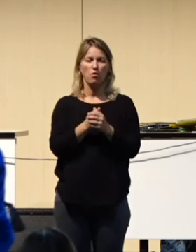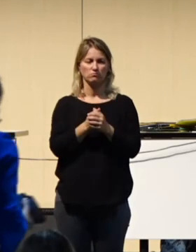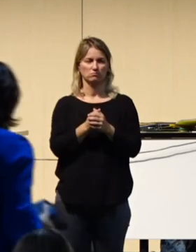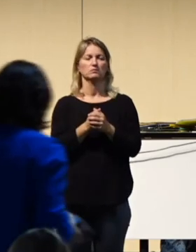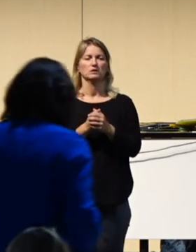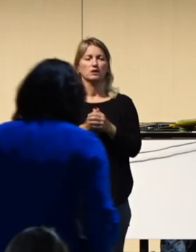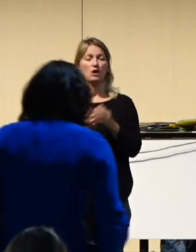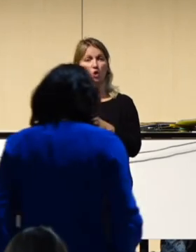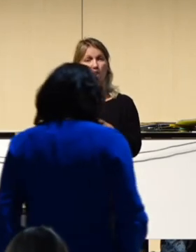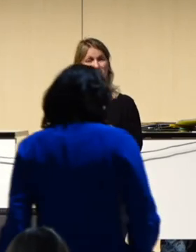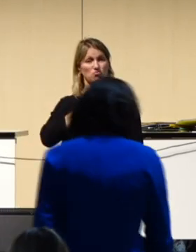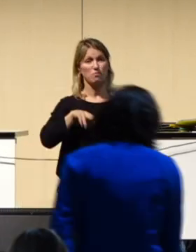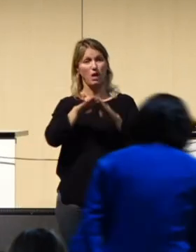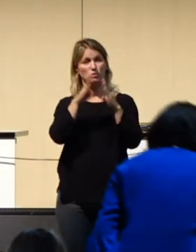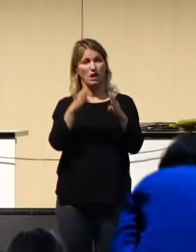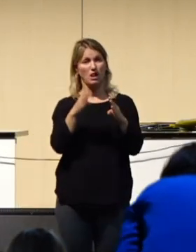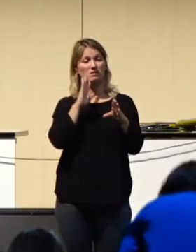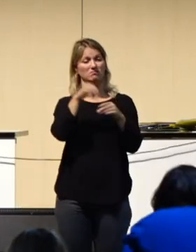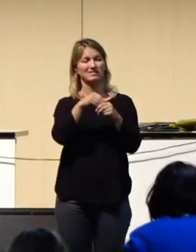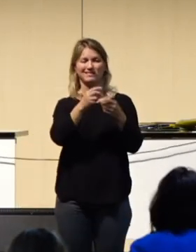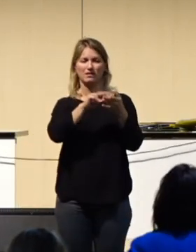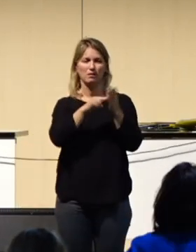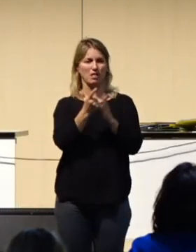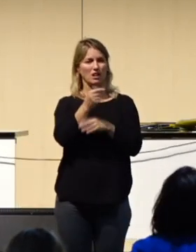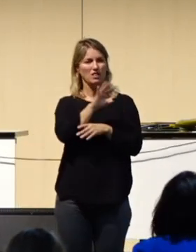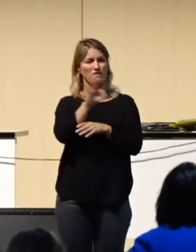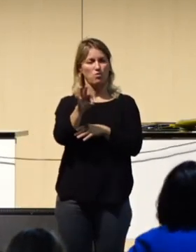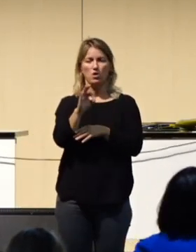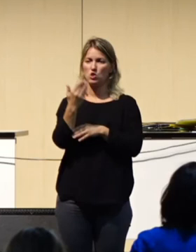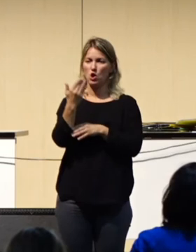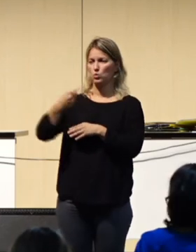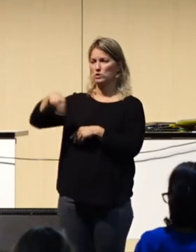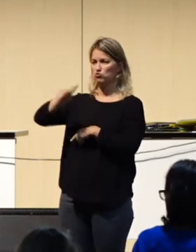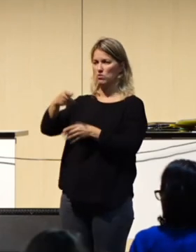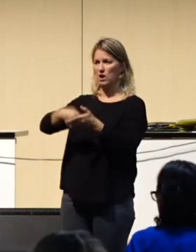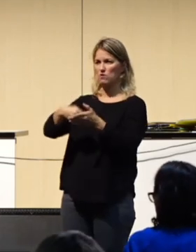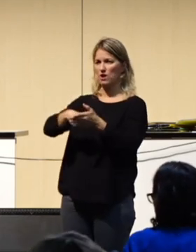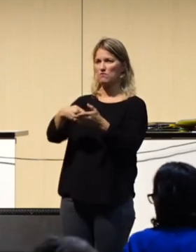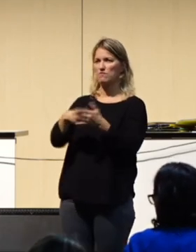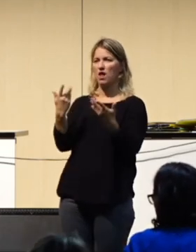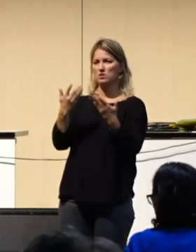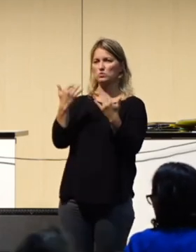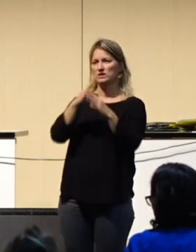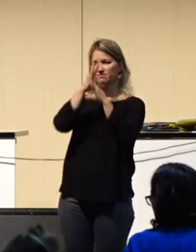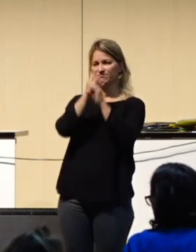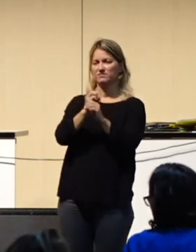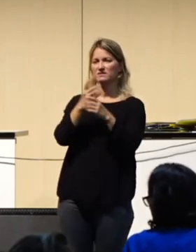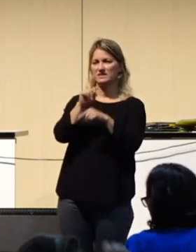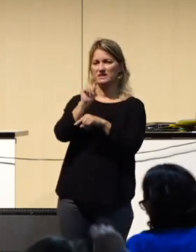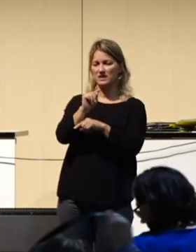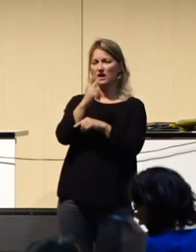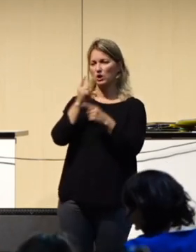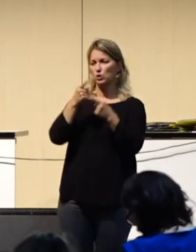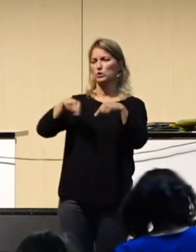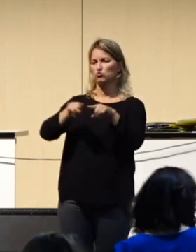kein Geld für den Ankauf neuer Grundstücke vorsehen, liegt jetzt der Fokus notgedrungen darauf, die Grundstücke, die